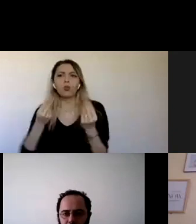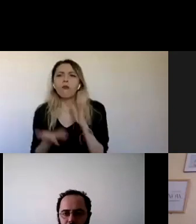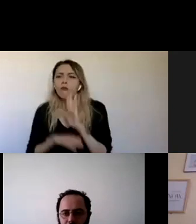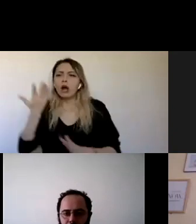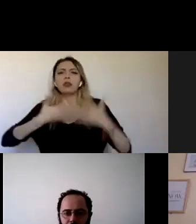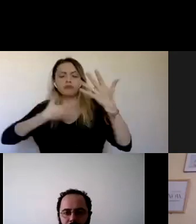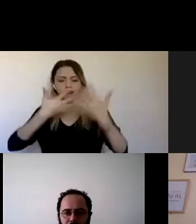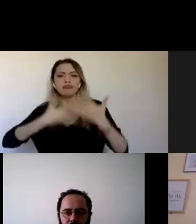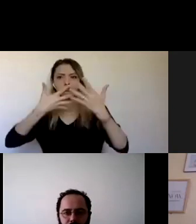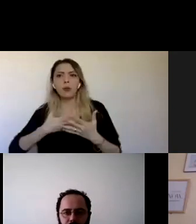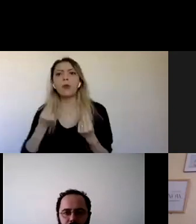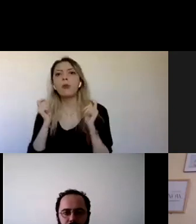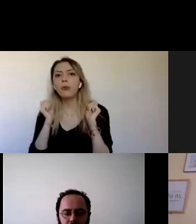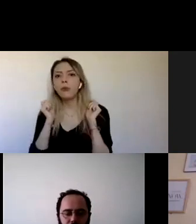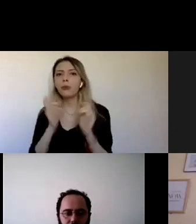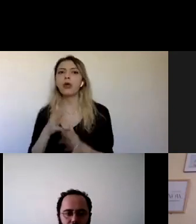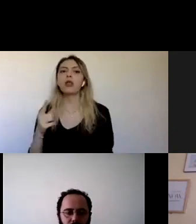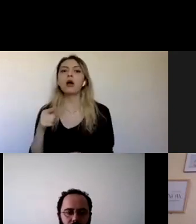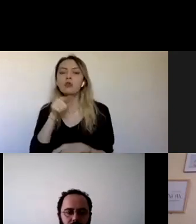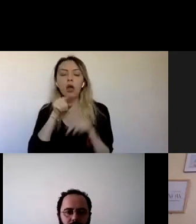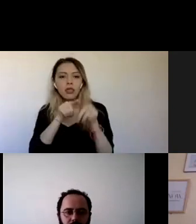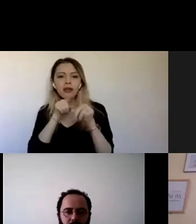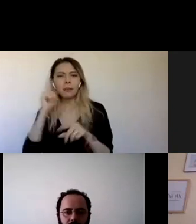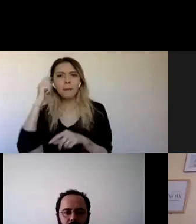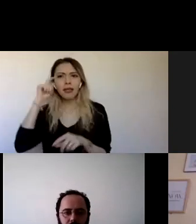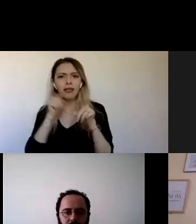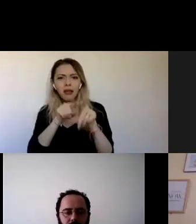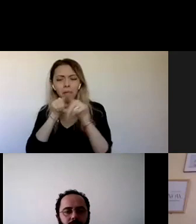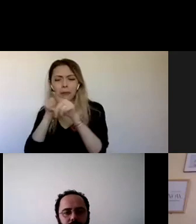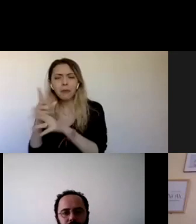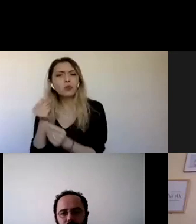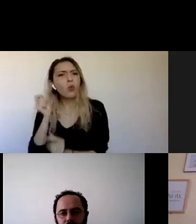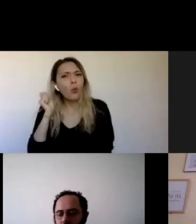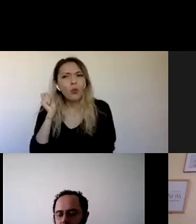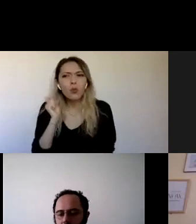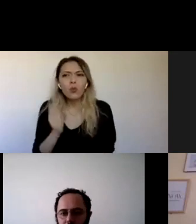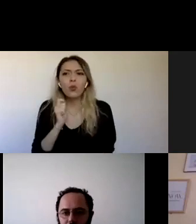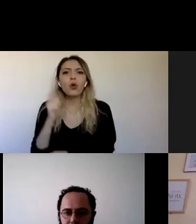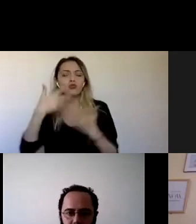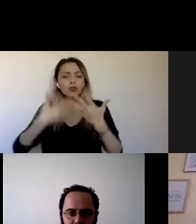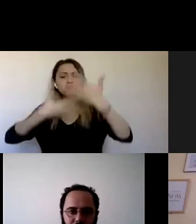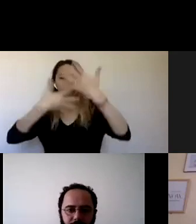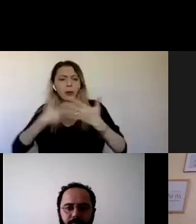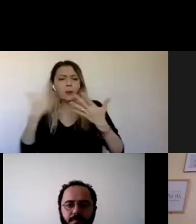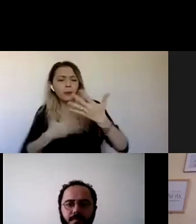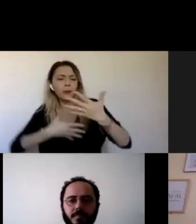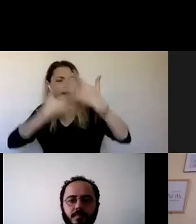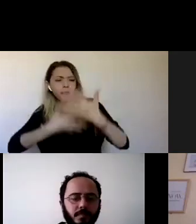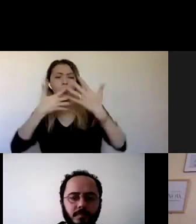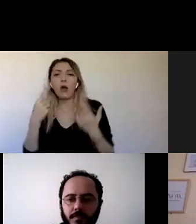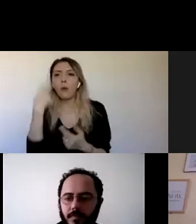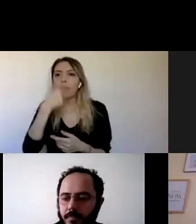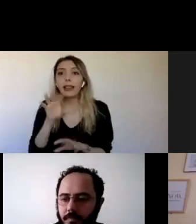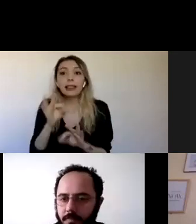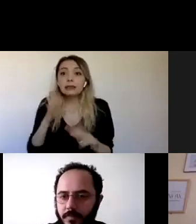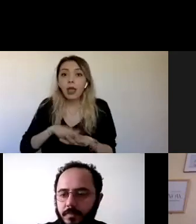kullanmıyorsak Twitter'da bilgiyi takip etmek oldukça zor. Dolayısıyla Twitter'da bir takım listeler oluşturabiliriz. Mesela ben insan hakları